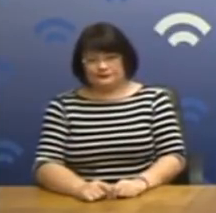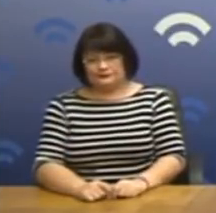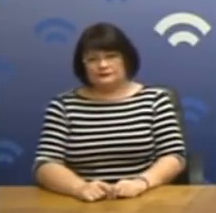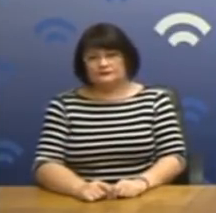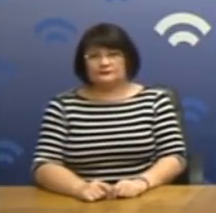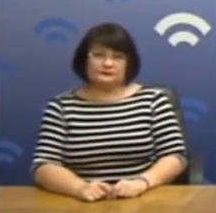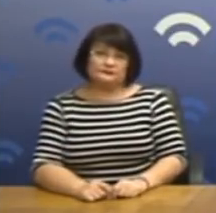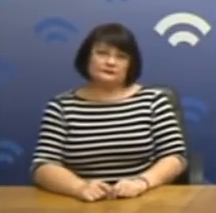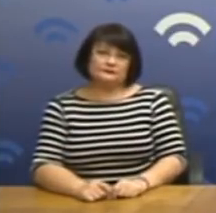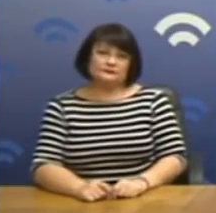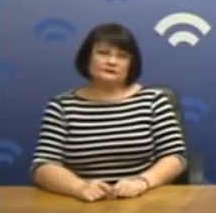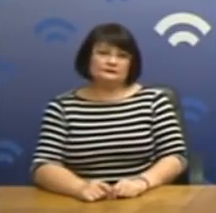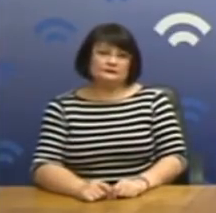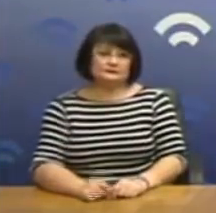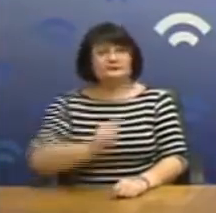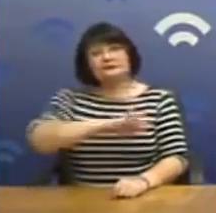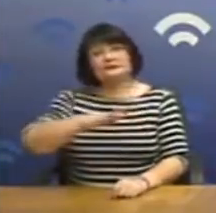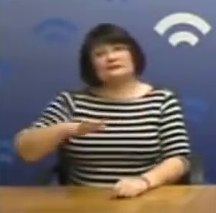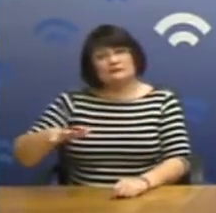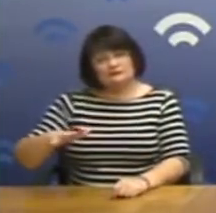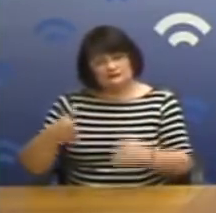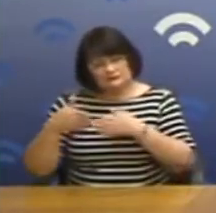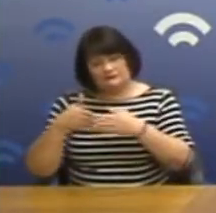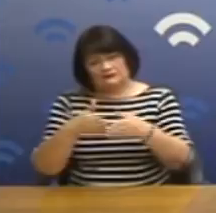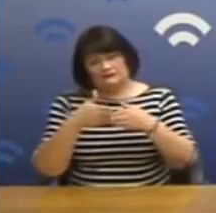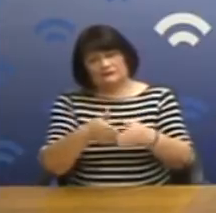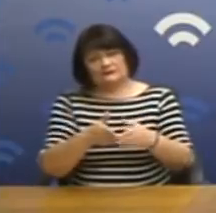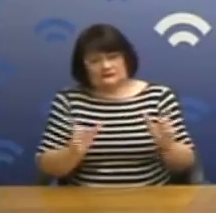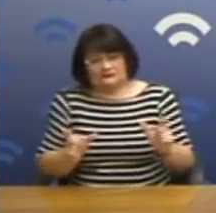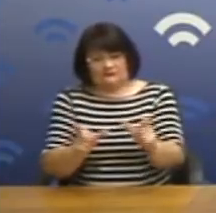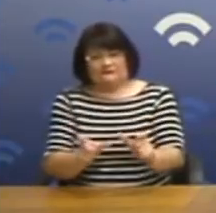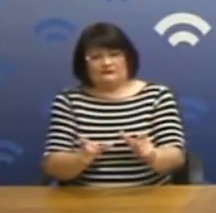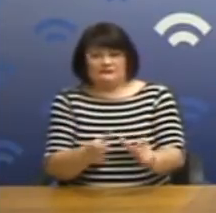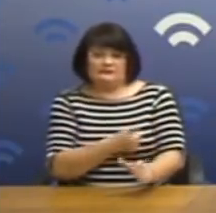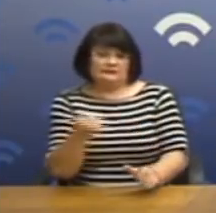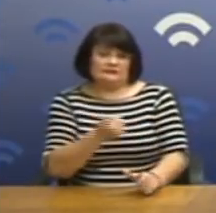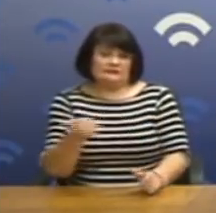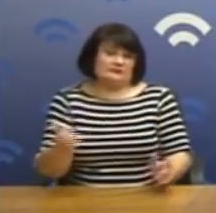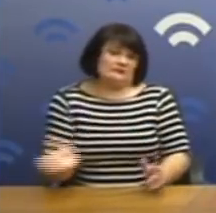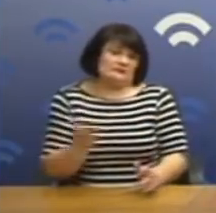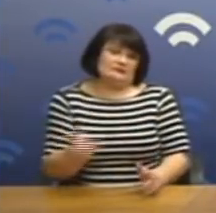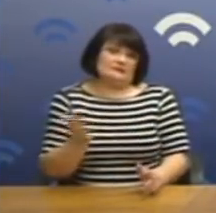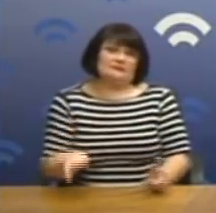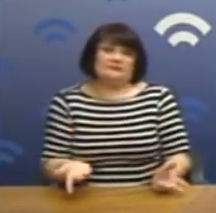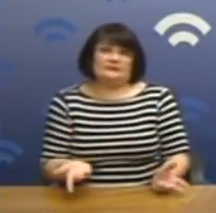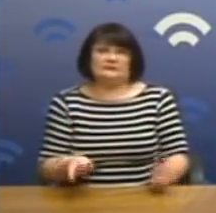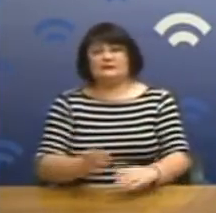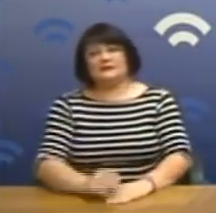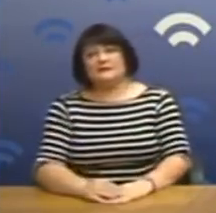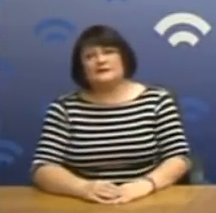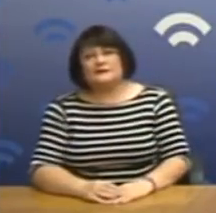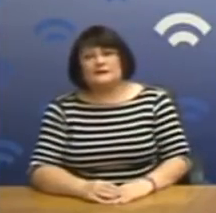ξεκίνημα θαλάσσιων εμπλοκών και επαναπροωθήσεων στο όνομα της αποτροπής. Από την άποψη